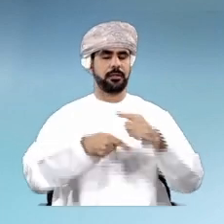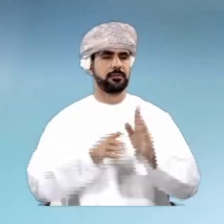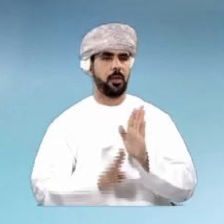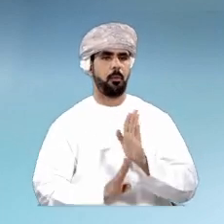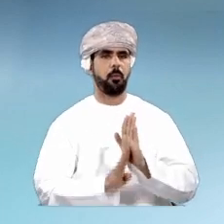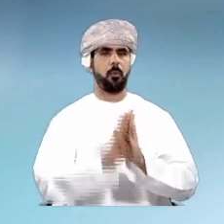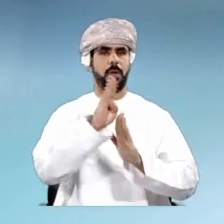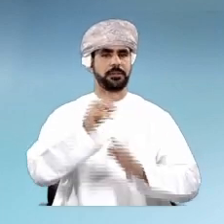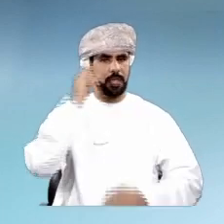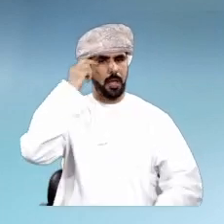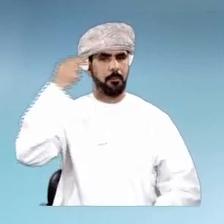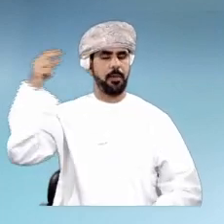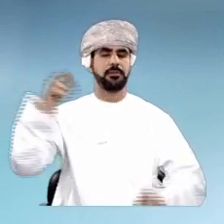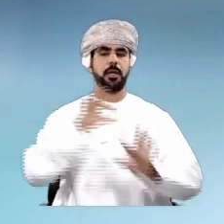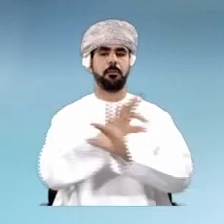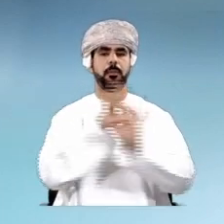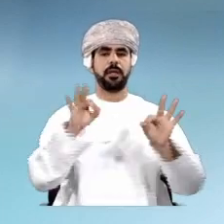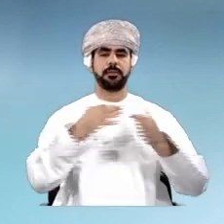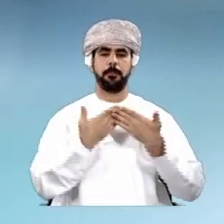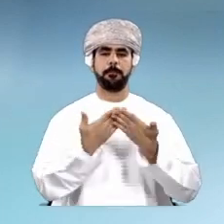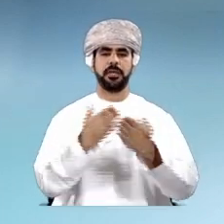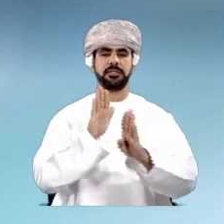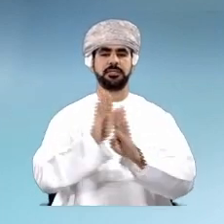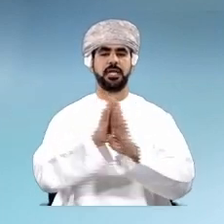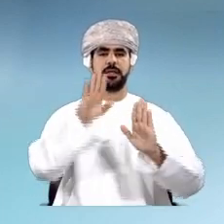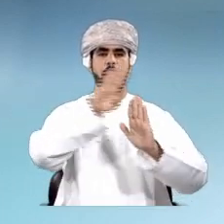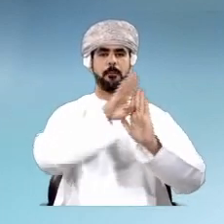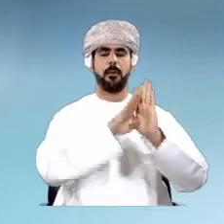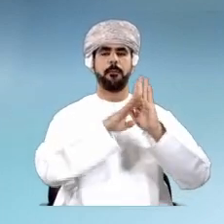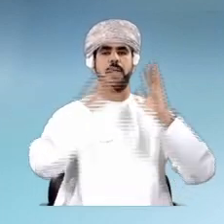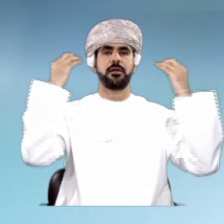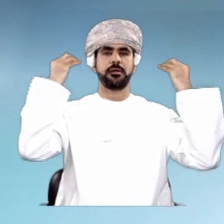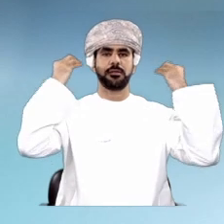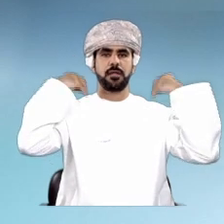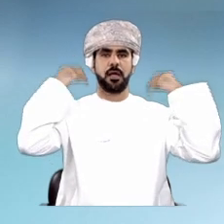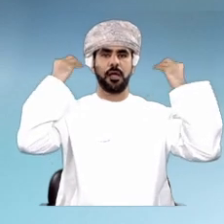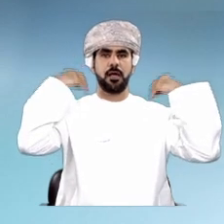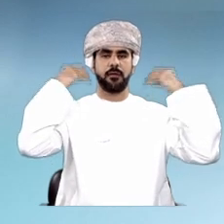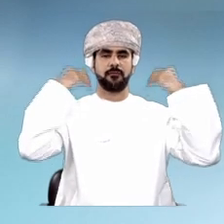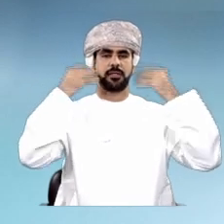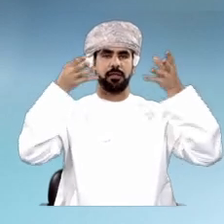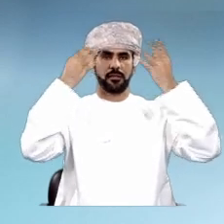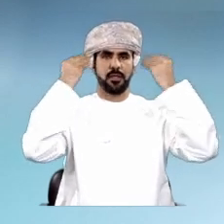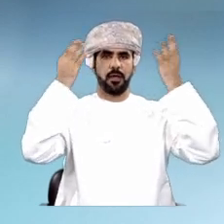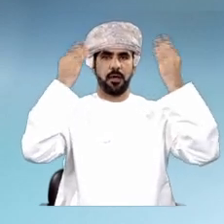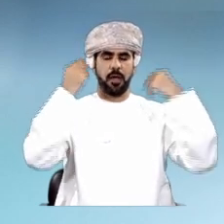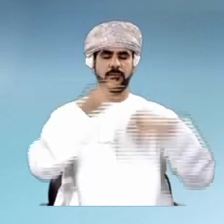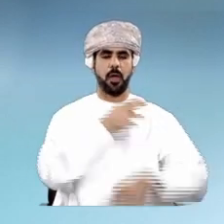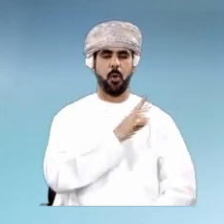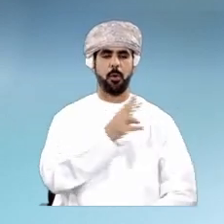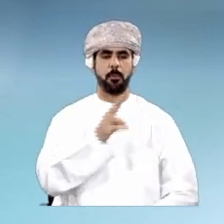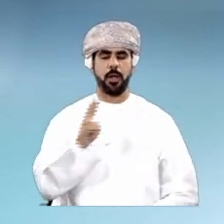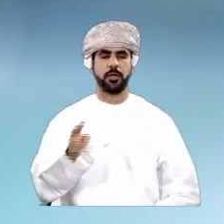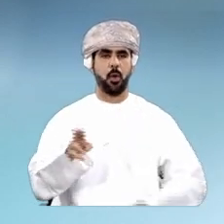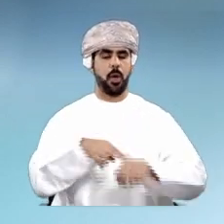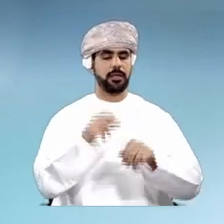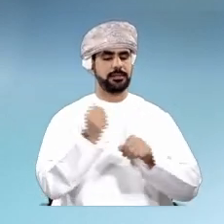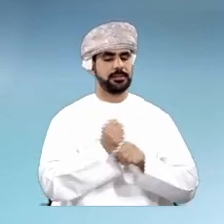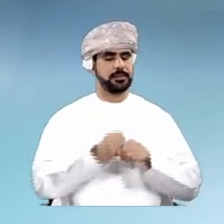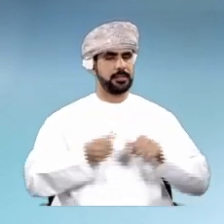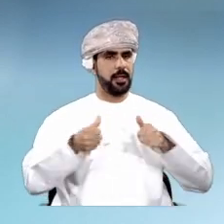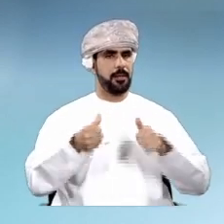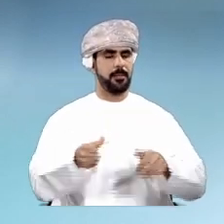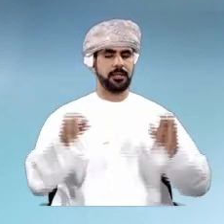رؤيه شامله وداعمه للانشطه الرياضيه والفكريه والثقافيه والمساهمه في العمل على